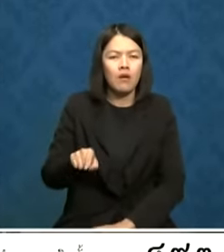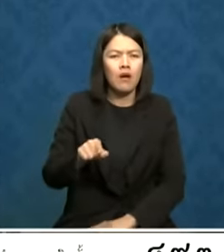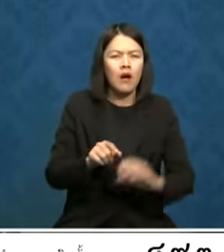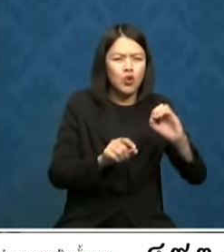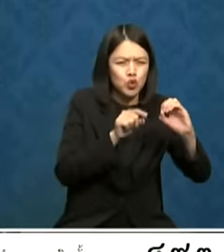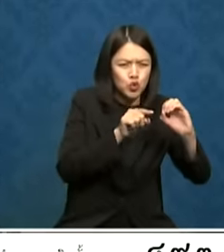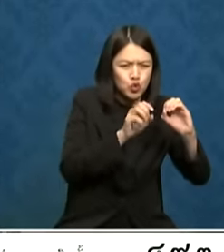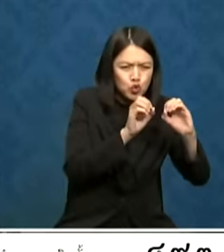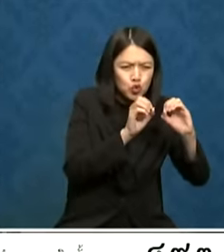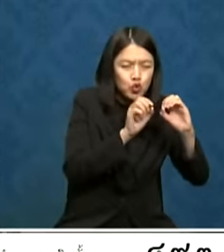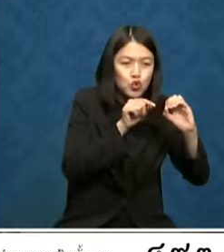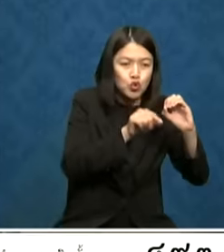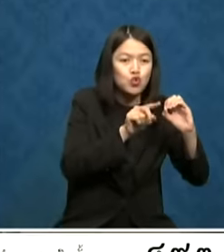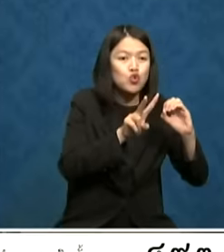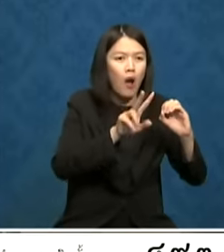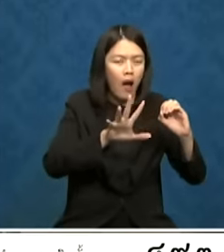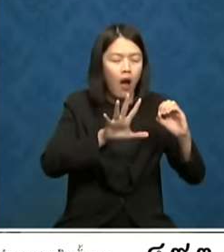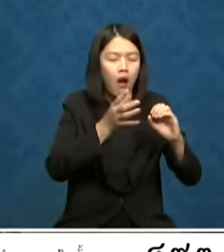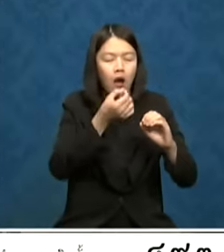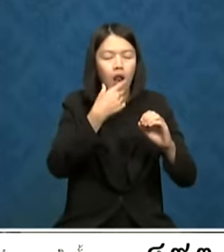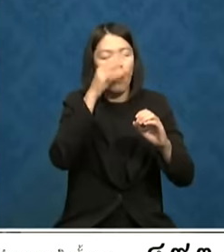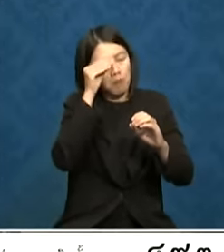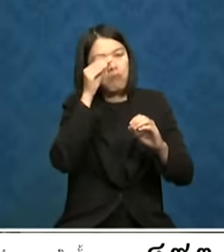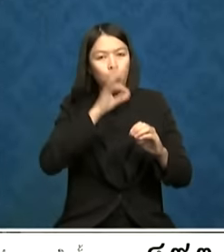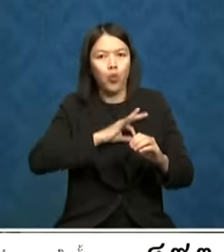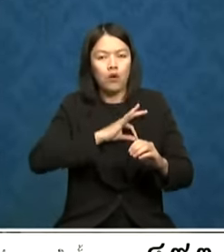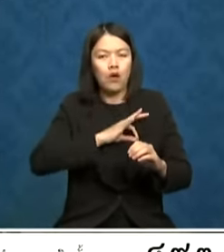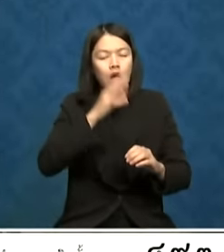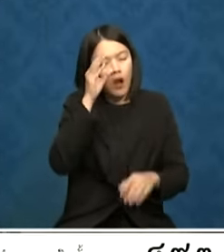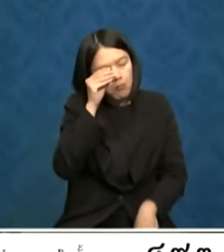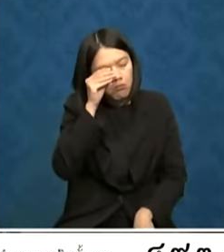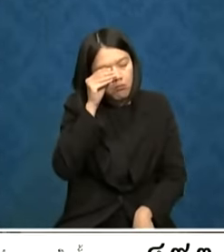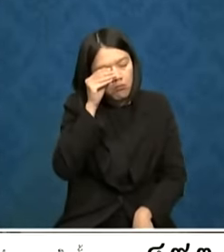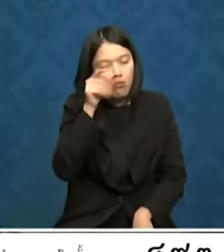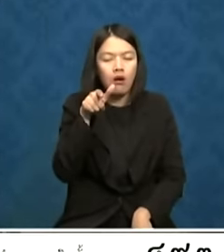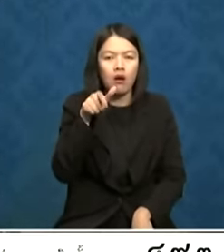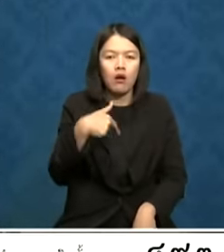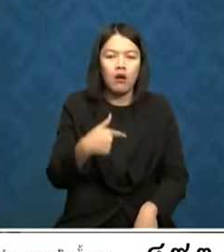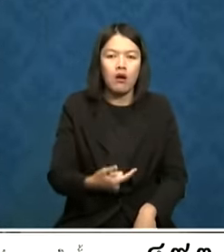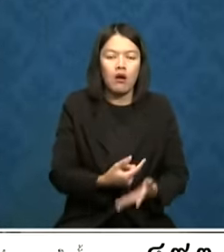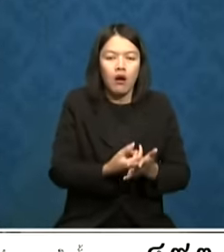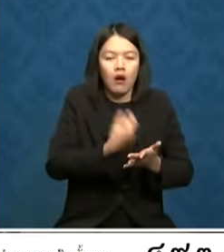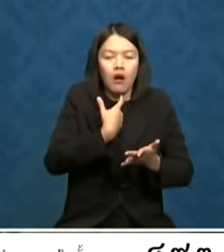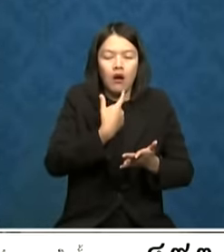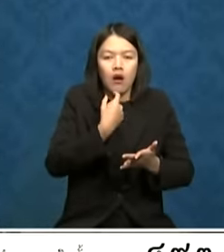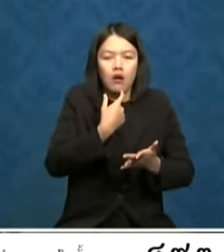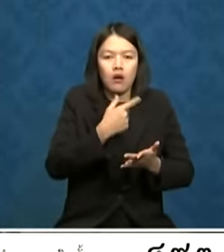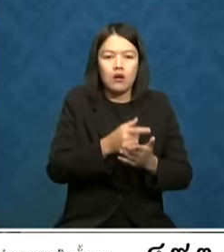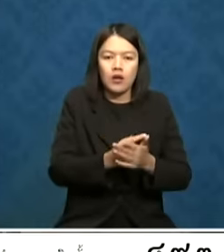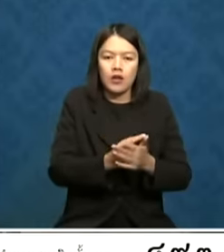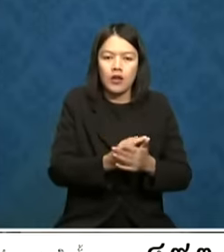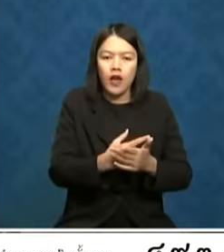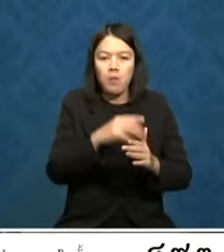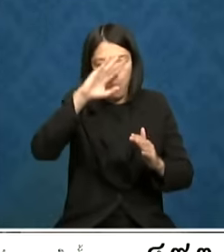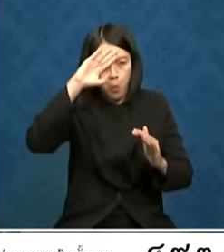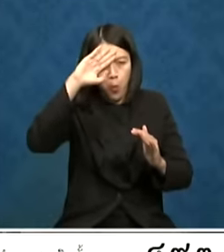0.25มกรก็แสดงอาการอย่างที่ดิฉันได้เล่ามาทั้งหมดแล้วนะคะคือหลับแล้วง่ายมากใช้มีการใช้อย่างเฉพาะเจาะจงมากสำหรับผู้